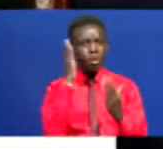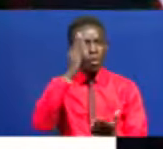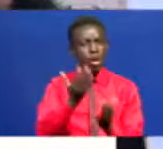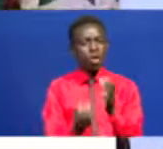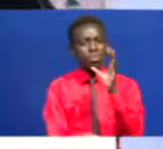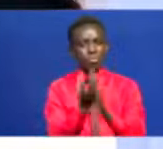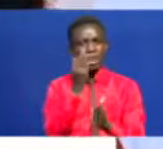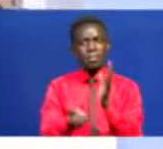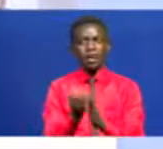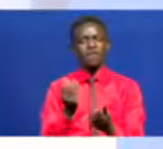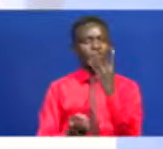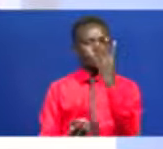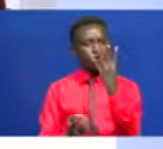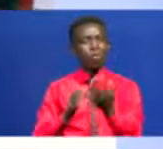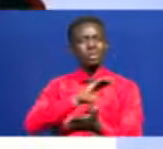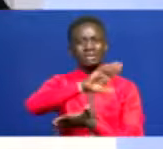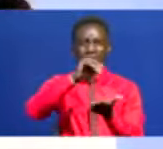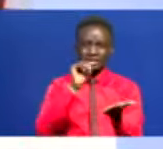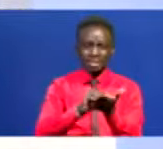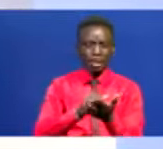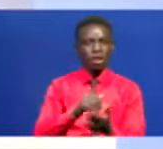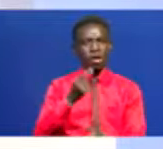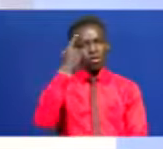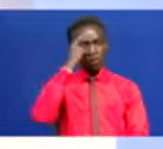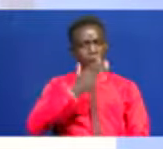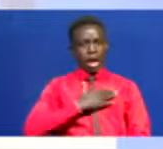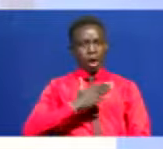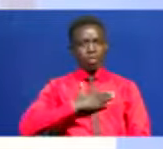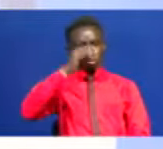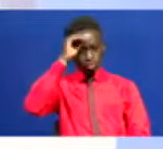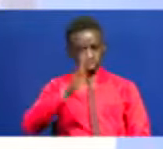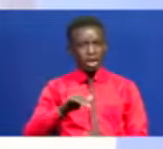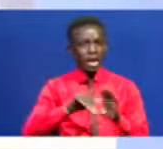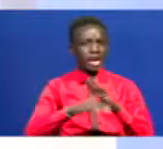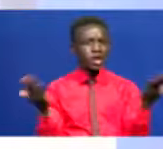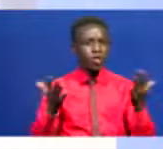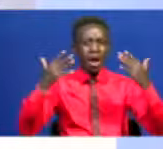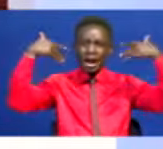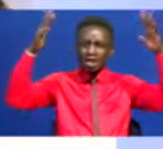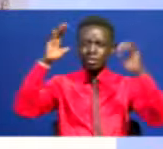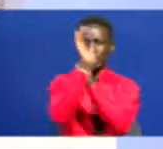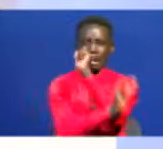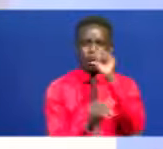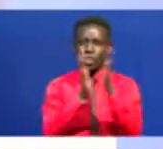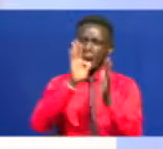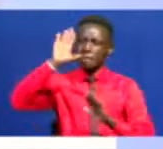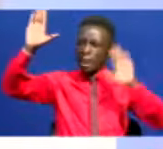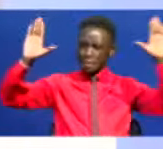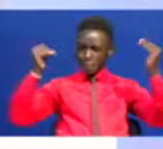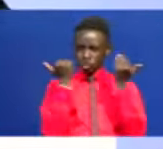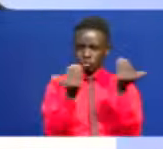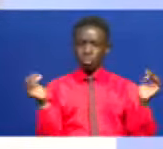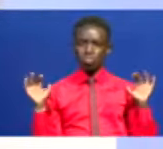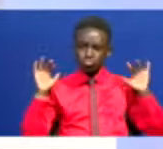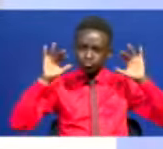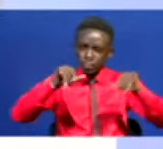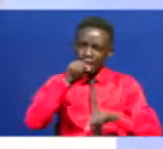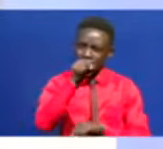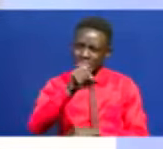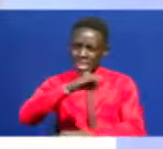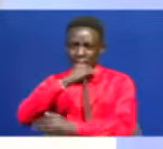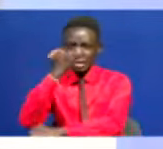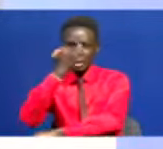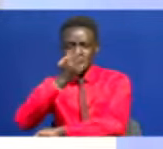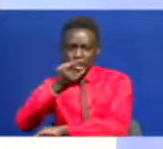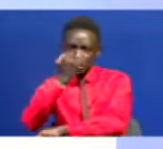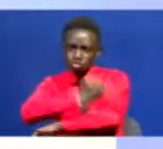wanafunzi wale ama watu wale wetu ambao wako diaspora na watoto wao wataweza kukuja pale katika hivyo